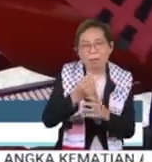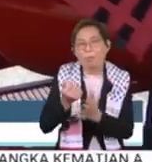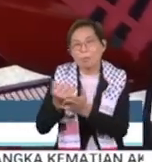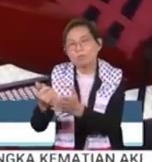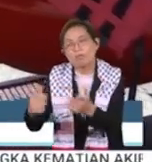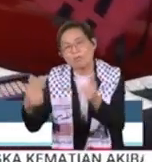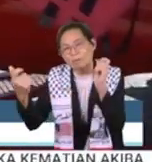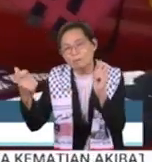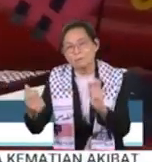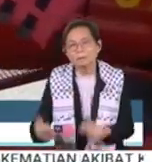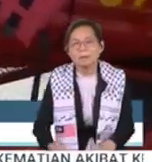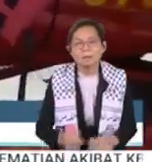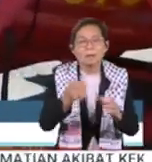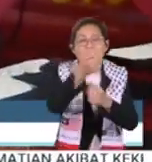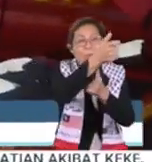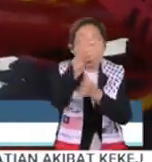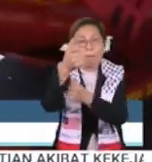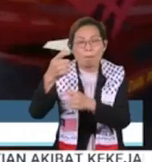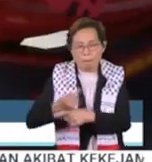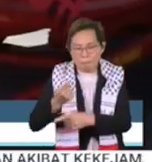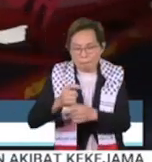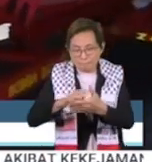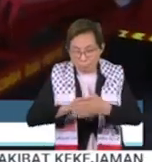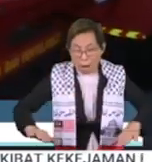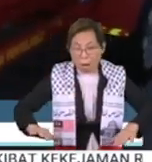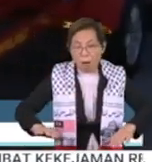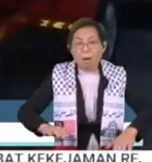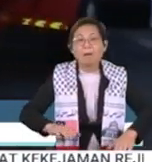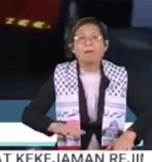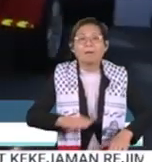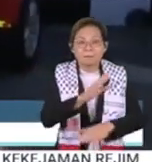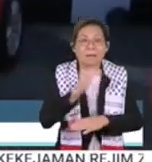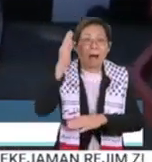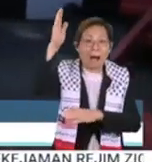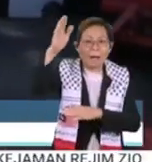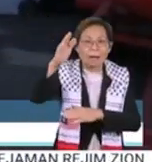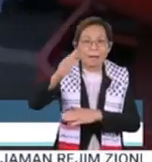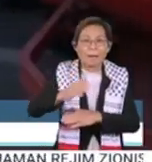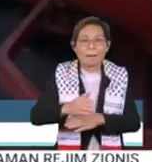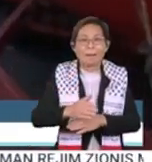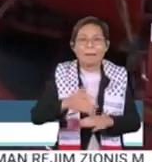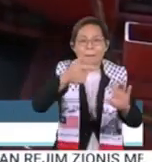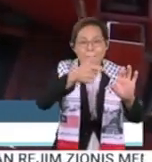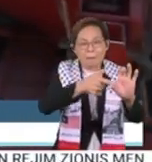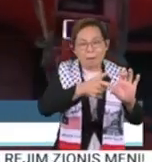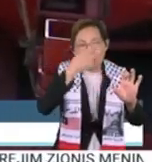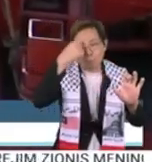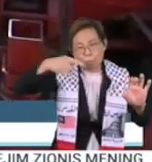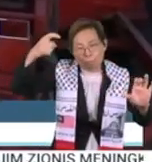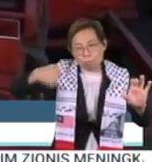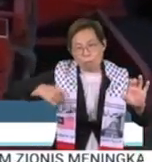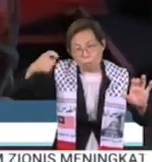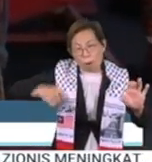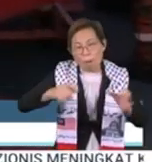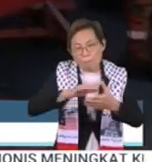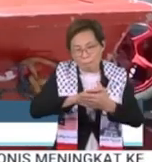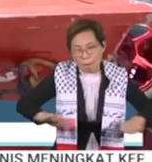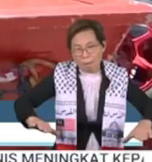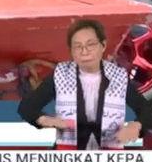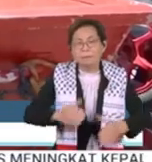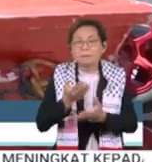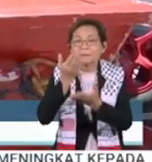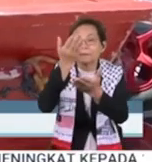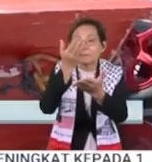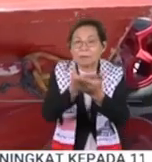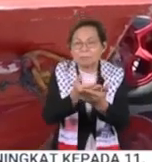lah. Bomba telah memberikan latihan menyelamat kepada mereka dan turut akan membekalkan bahan api bagi keperluan operasi menyelamat. Beliau juga